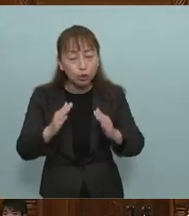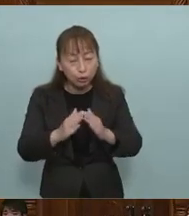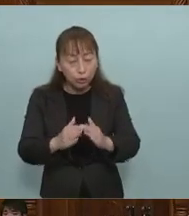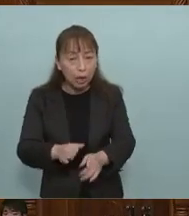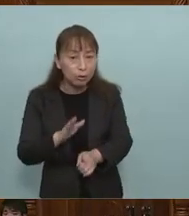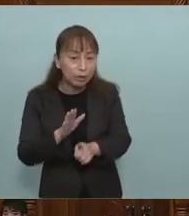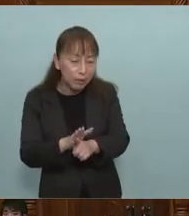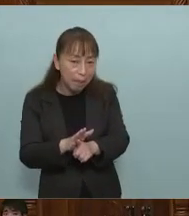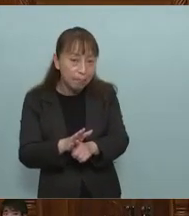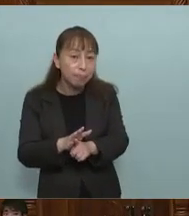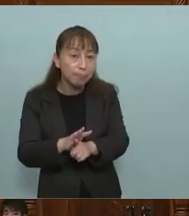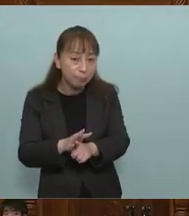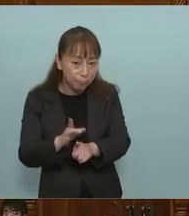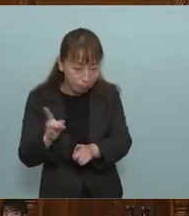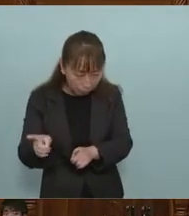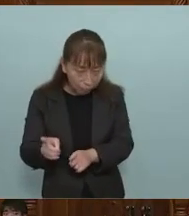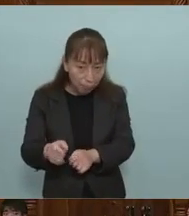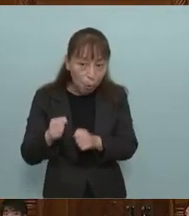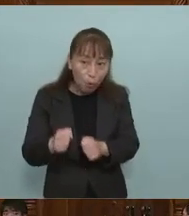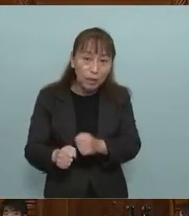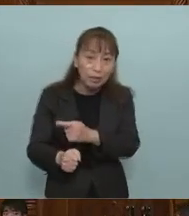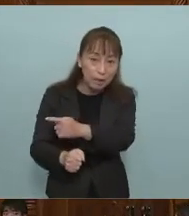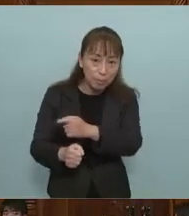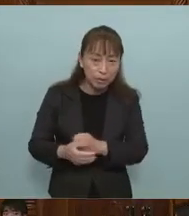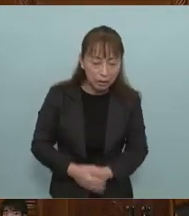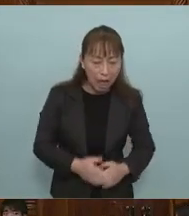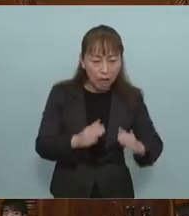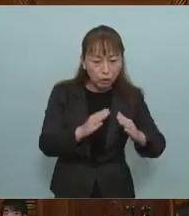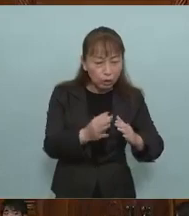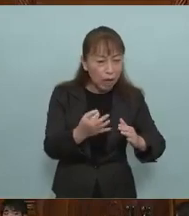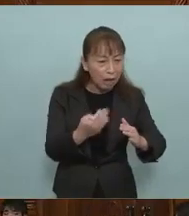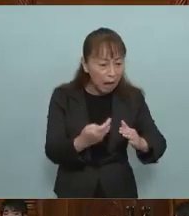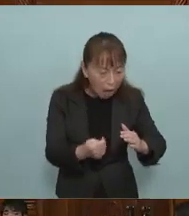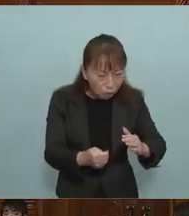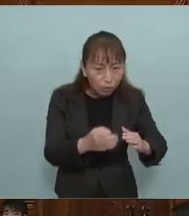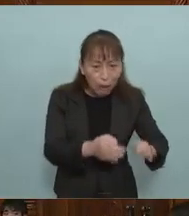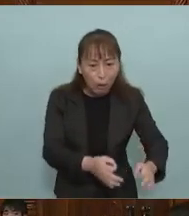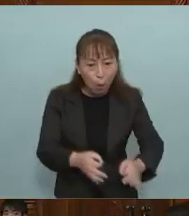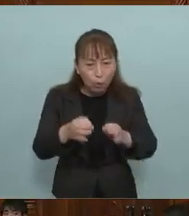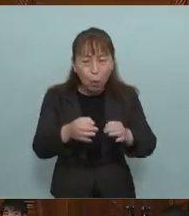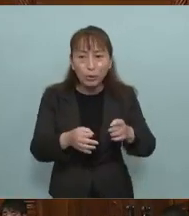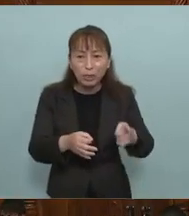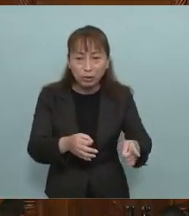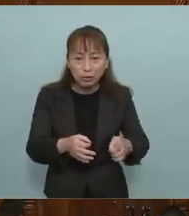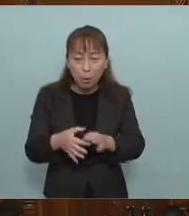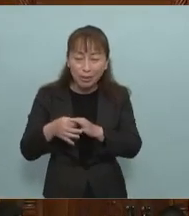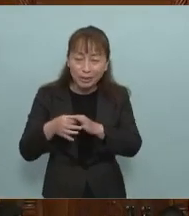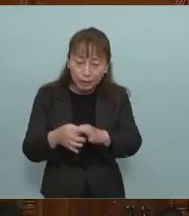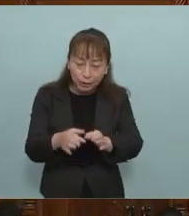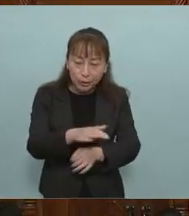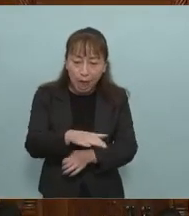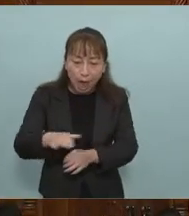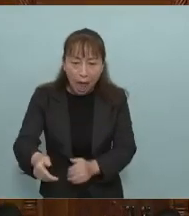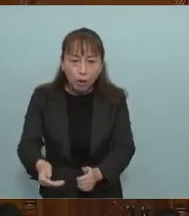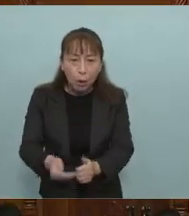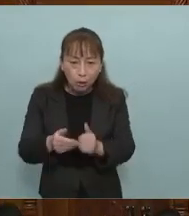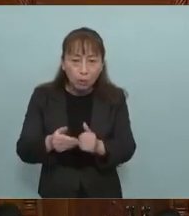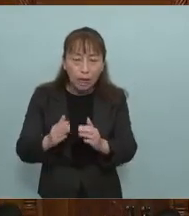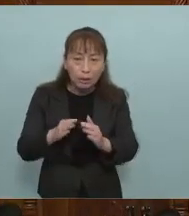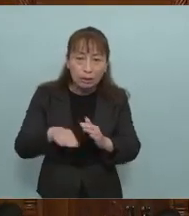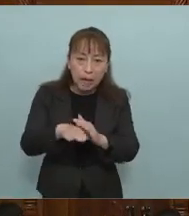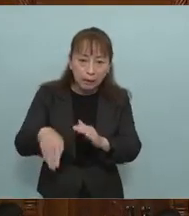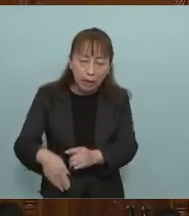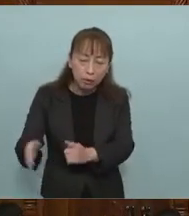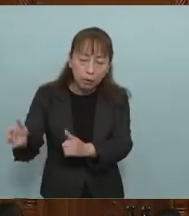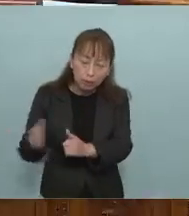業はニーズが高く、住宅価格が高騰していることも踏まえ、引き続き 子育て世帯等への支援を行うべき